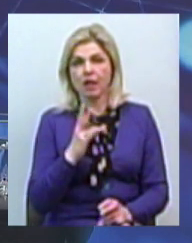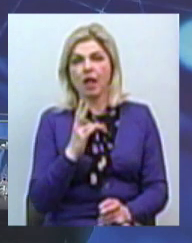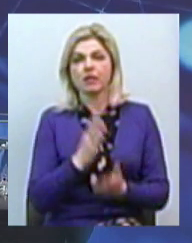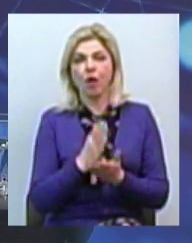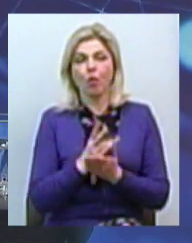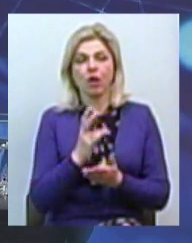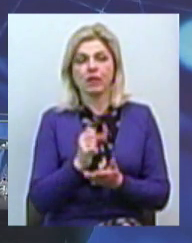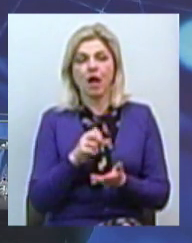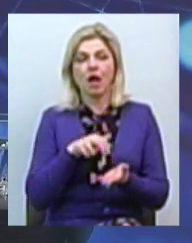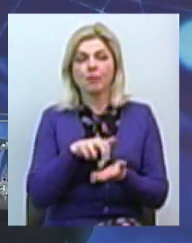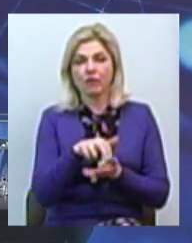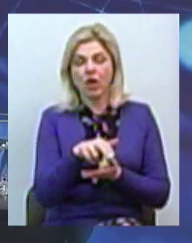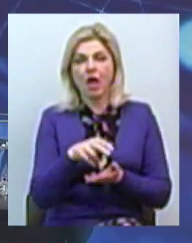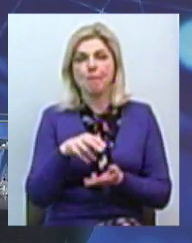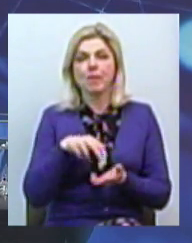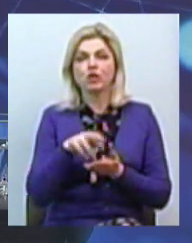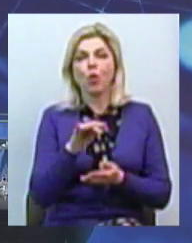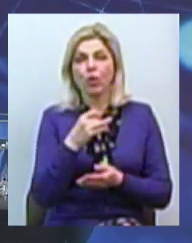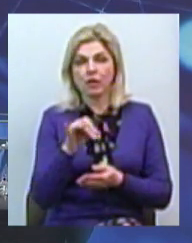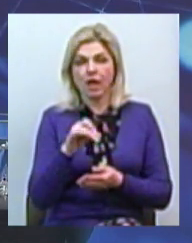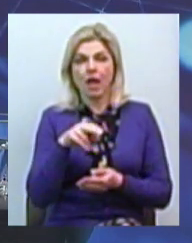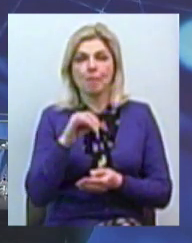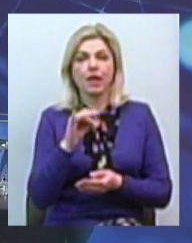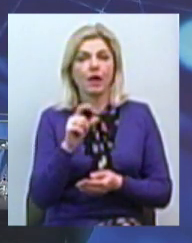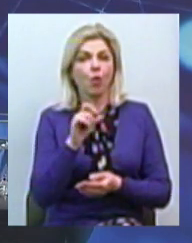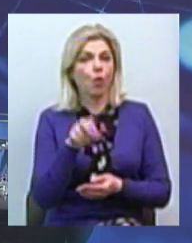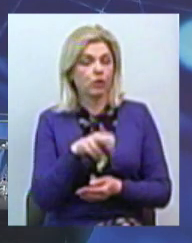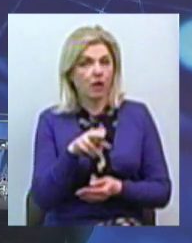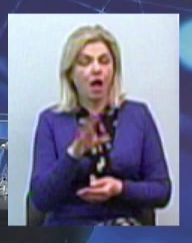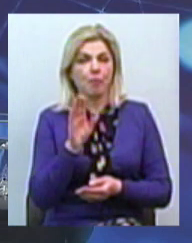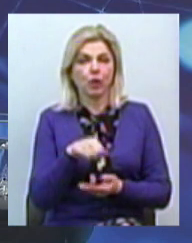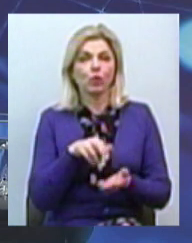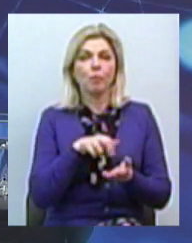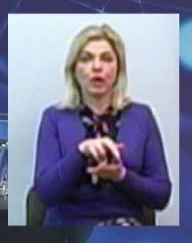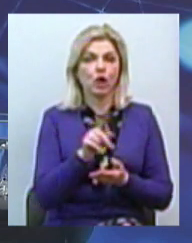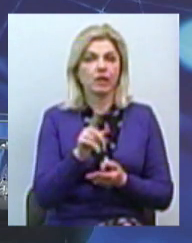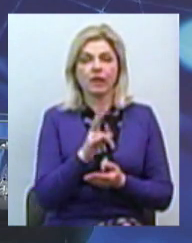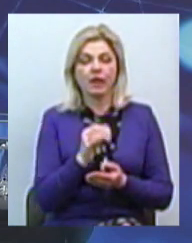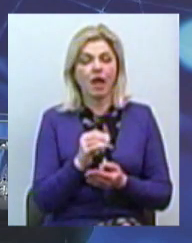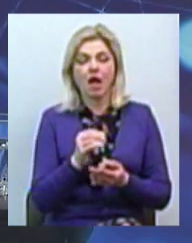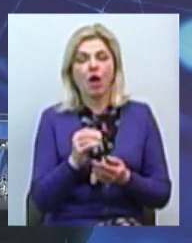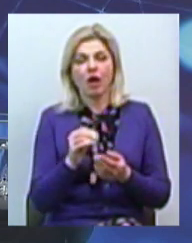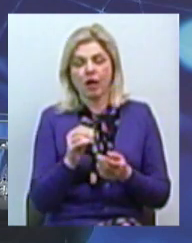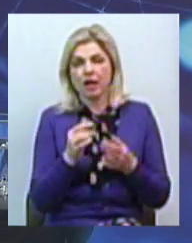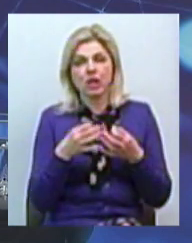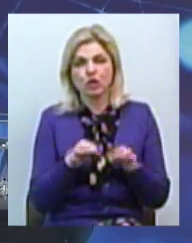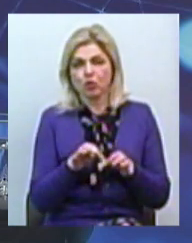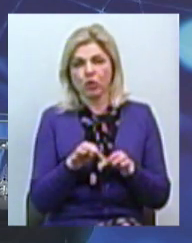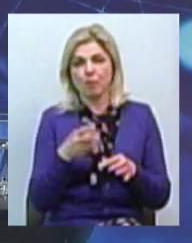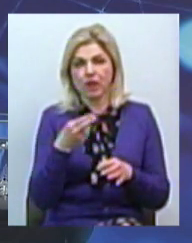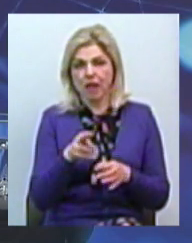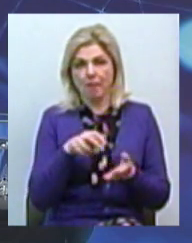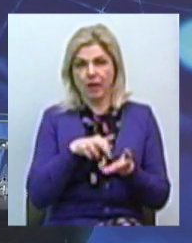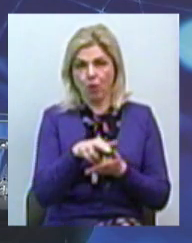нерегульованому пішохідному переході. Потім, що переходила дорогу у невстановленому для переходу місці.